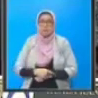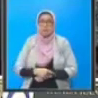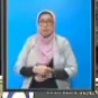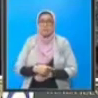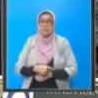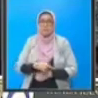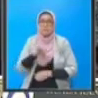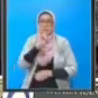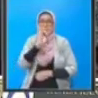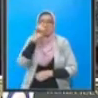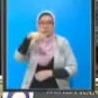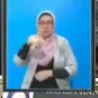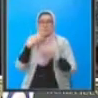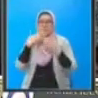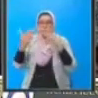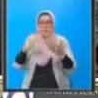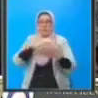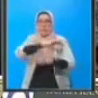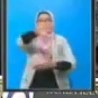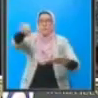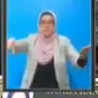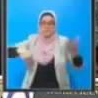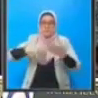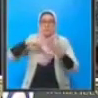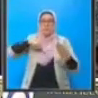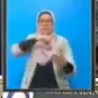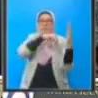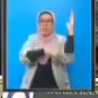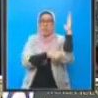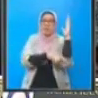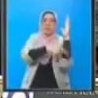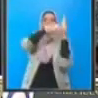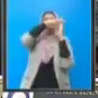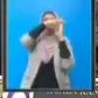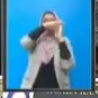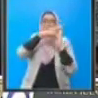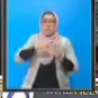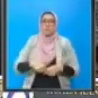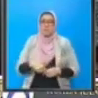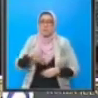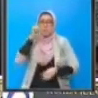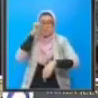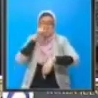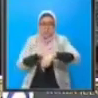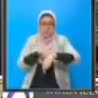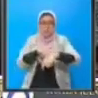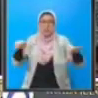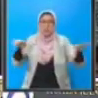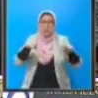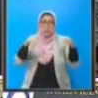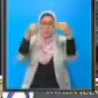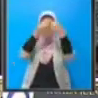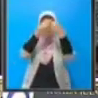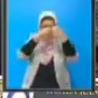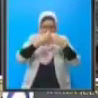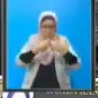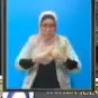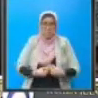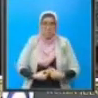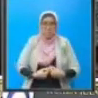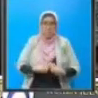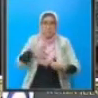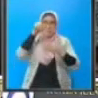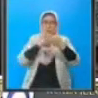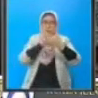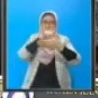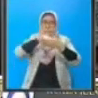dan juga kepada semua dipalembanh smase membuat pengiraan undi saya pada